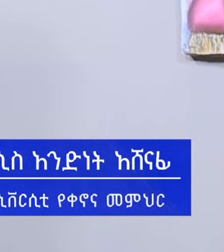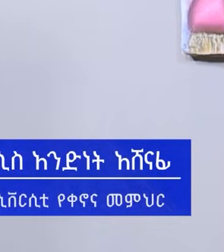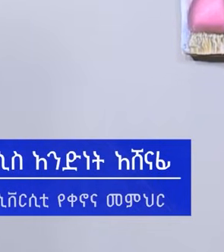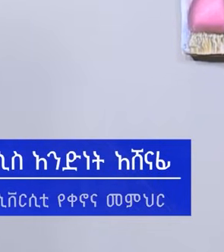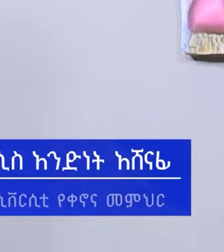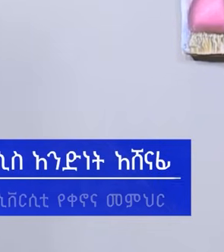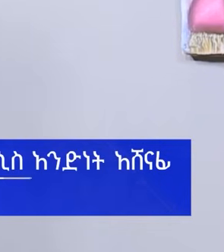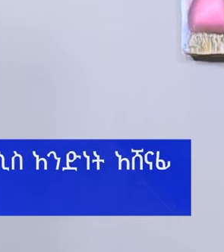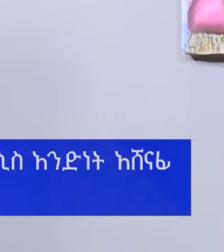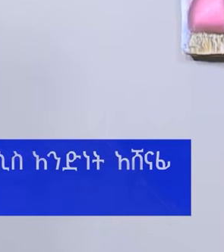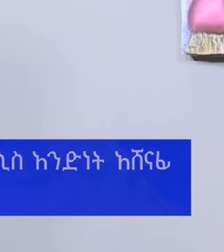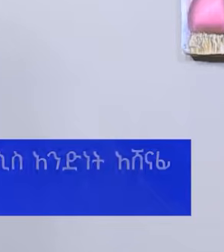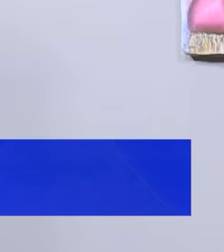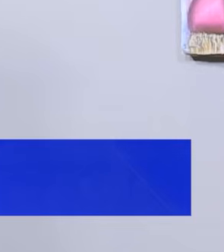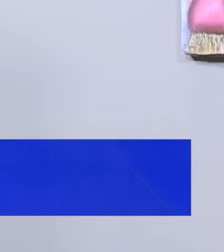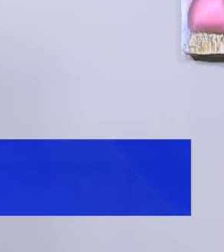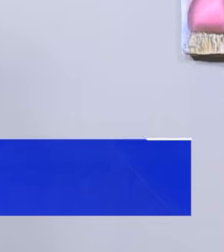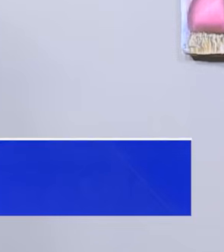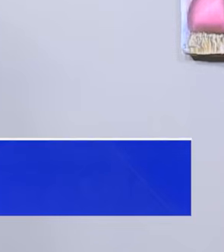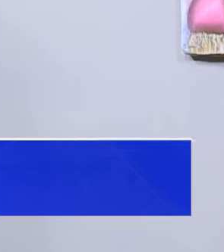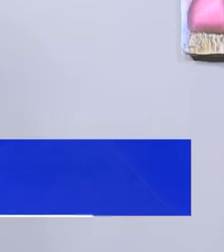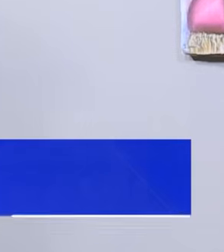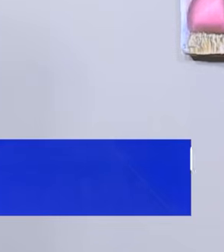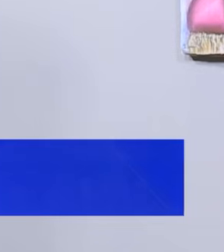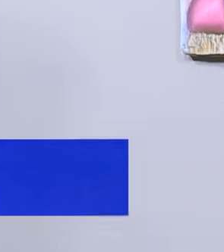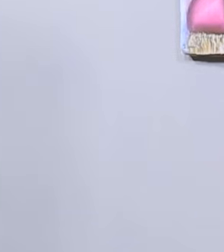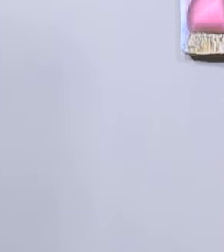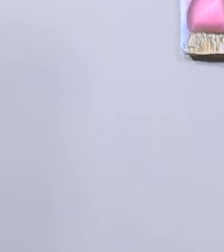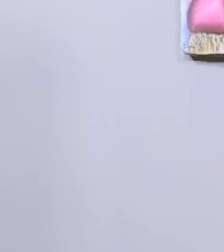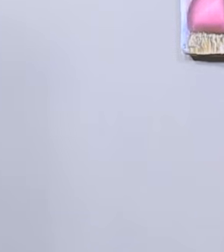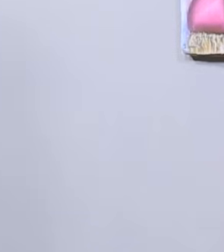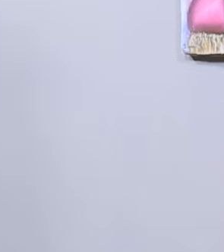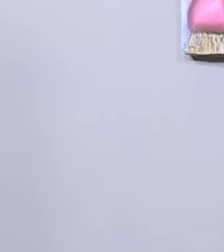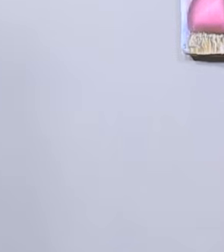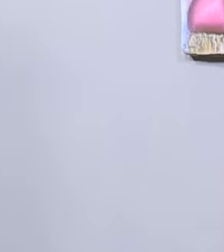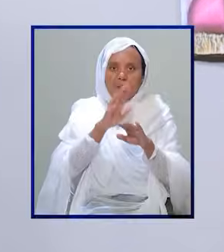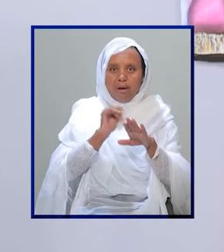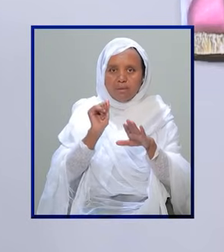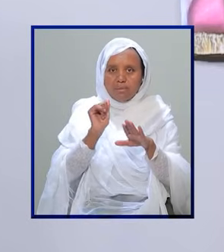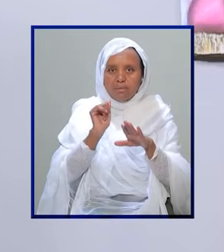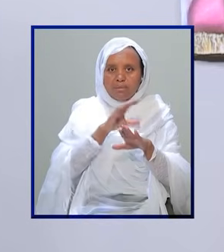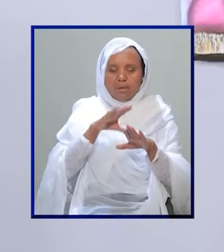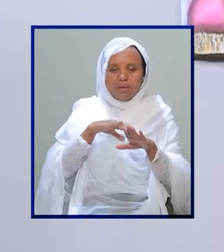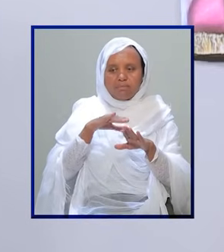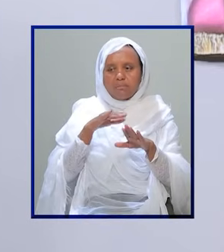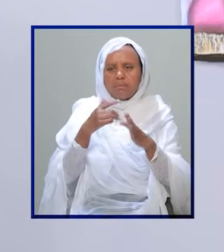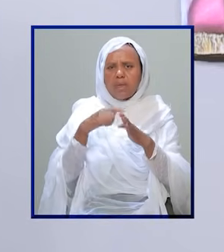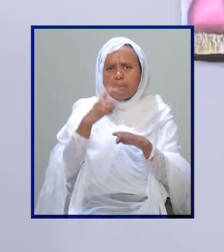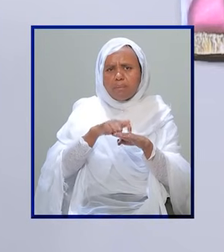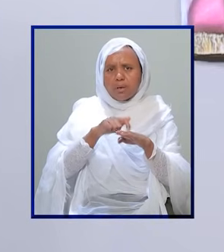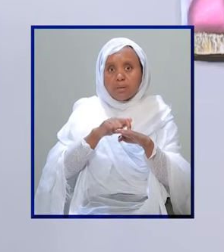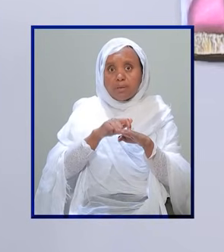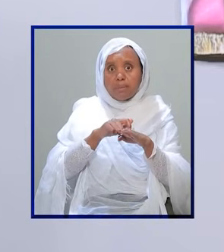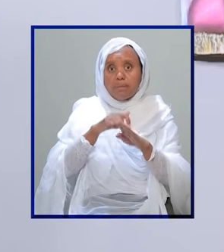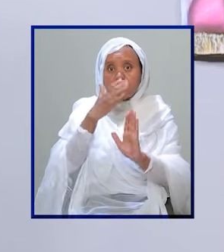ቁርባን ስጋ ወደሙ የጌታ አራት የመጨረሻ አራት እየተባለ ይጠራል ቁርባን። ምን ጊዜም ይሄ የሚከናወነው